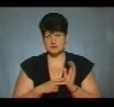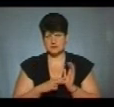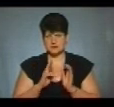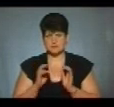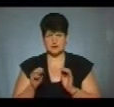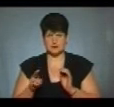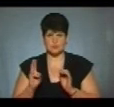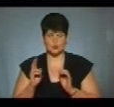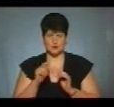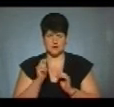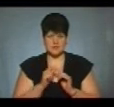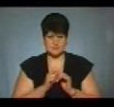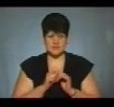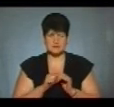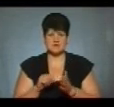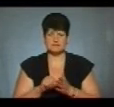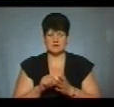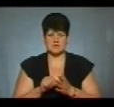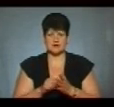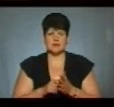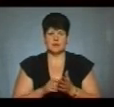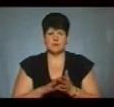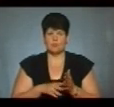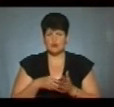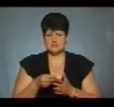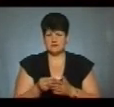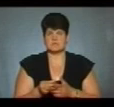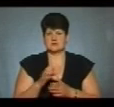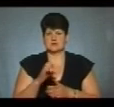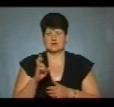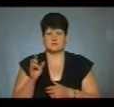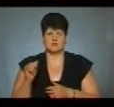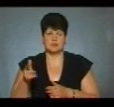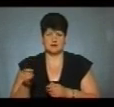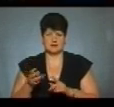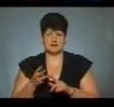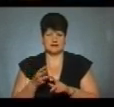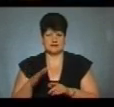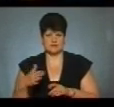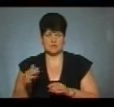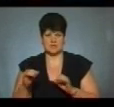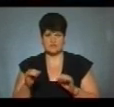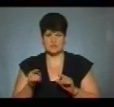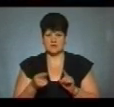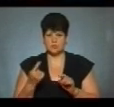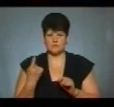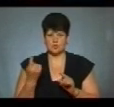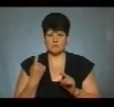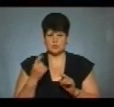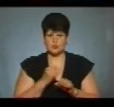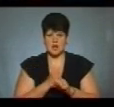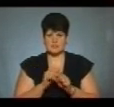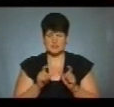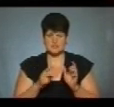України. Представник позивача Тернопільської обласної ради Світлана Піган та представник третьої сторони, керівник Тернопільської обласної аптеки